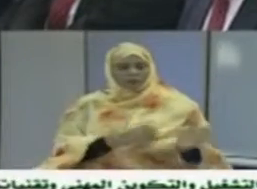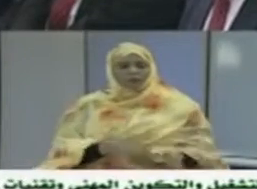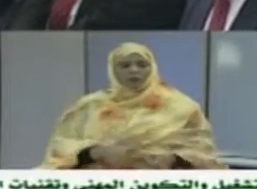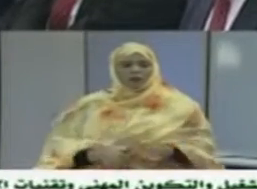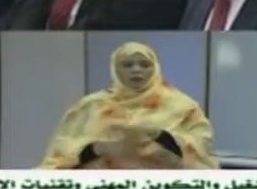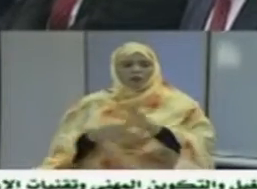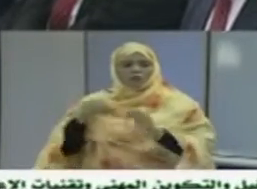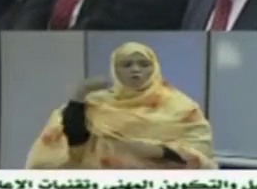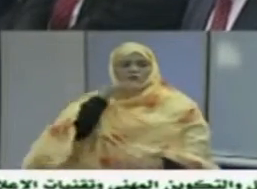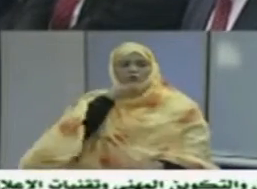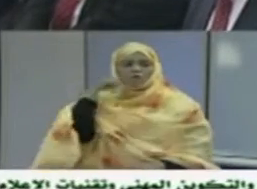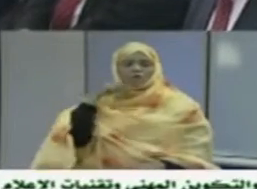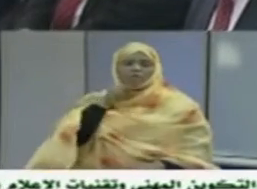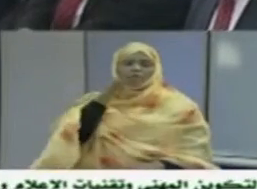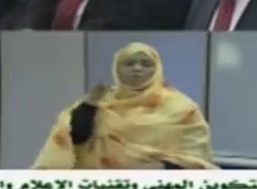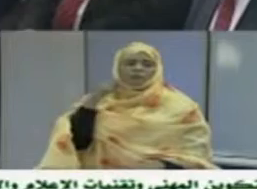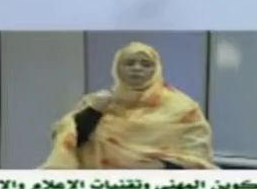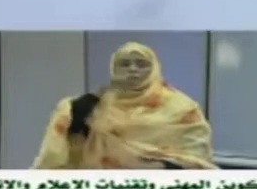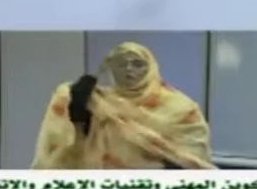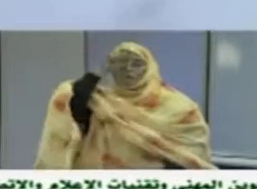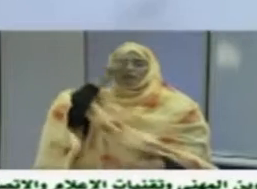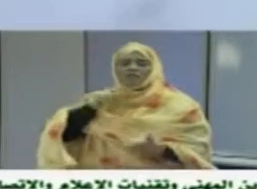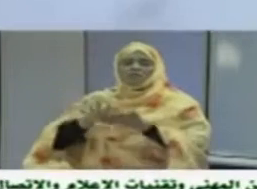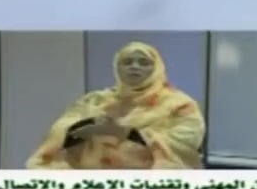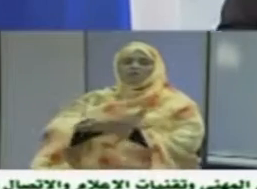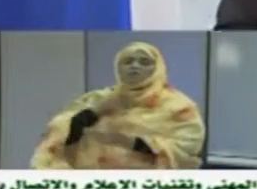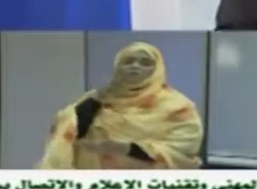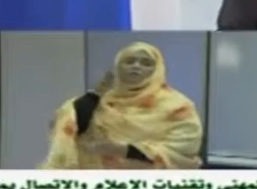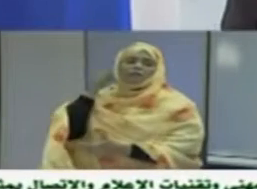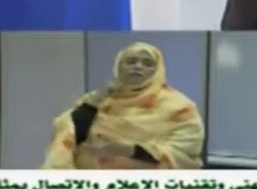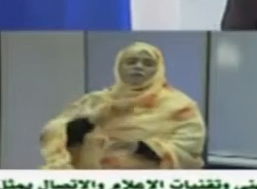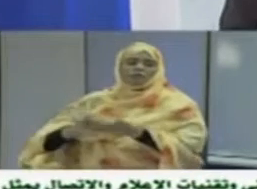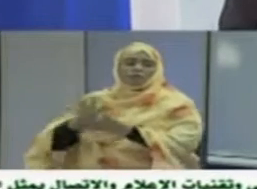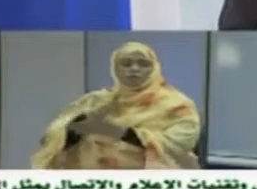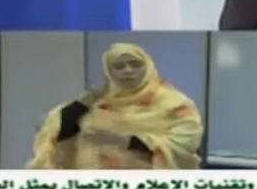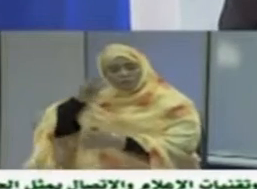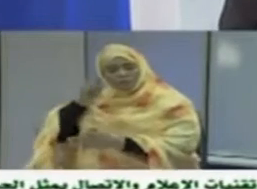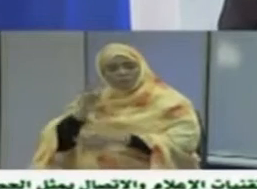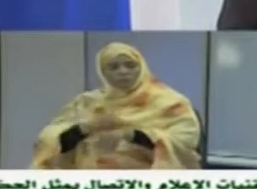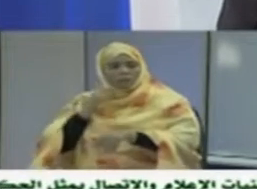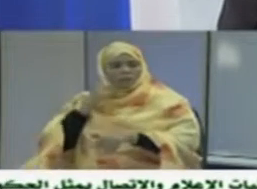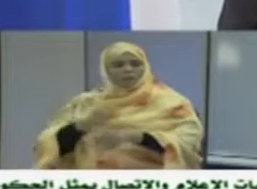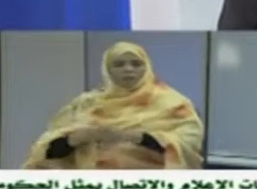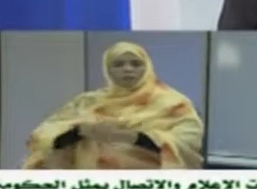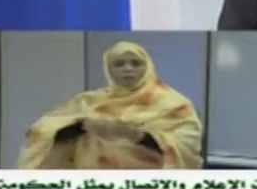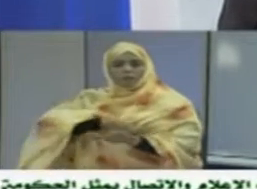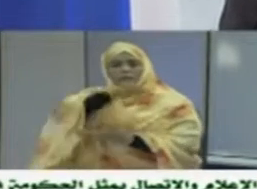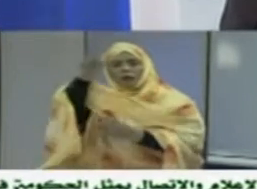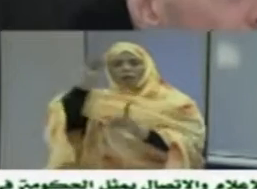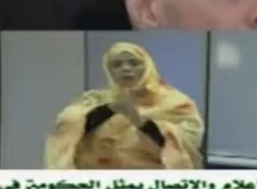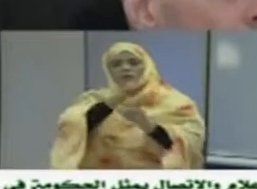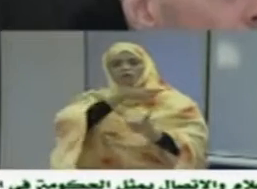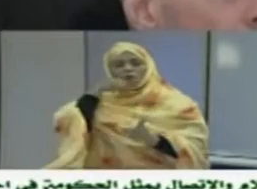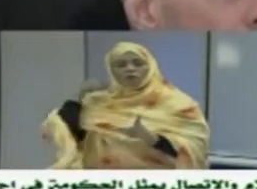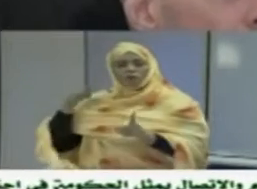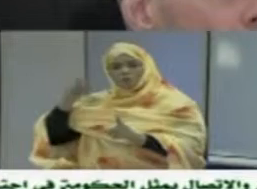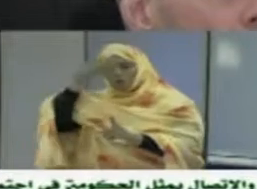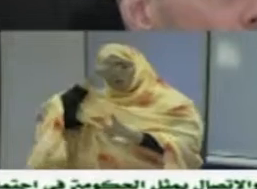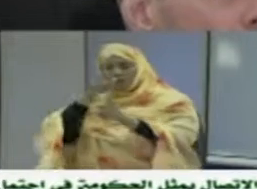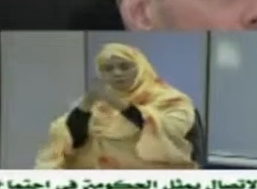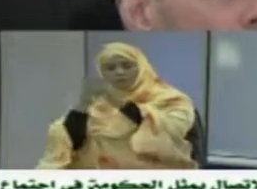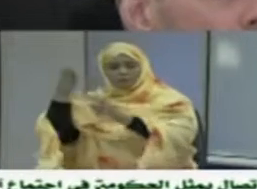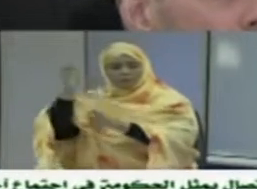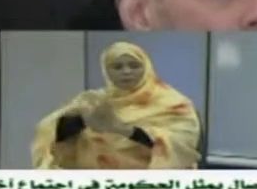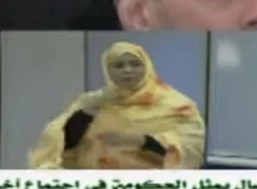الرئيس الروسي يشن في خطاب عن حالة الأمة هجوما على تركيا مؤكدا أن قيامها بإسقاط المقاتلة الروسية عملية